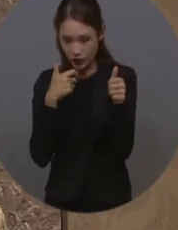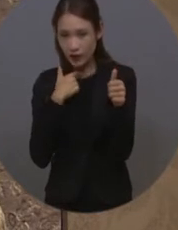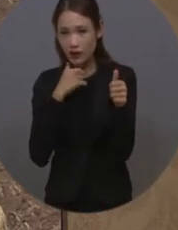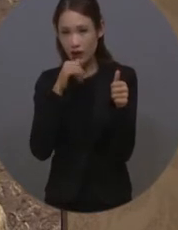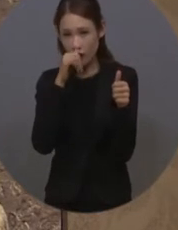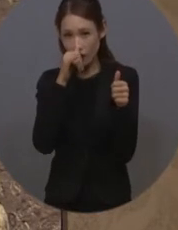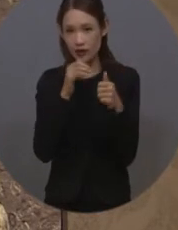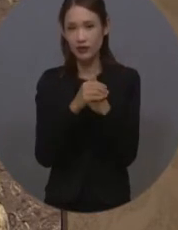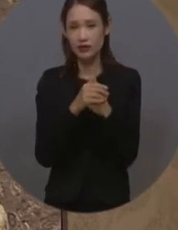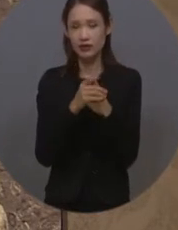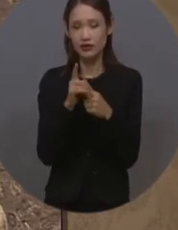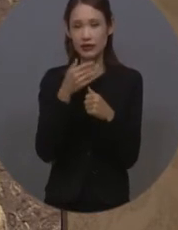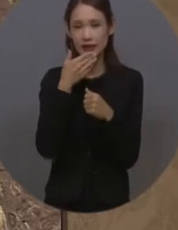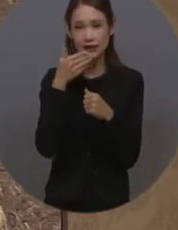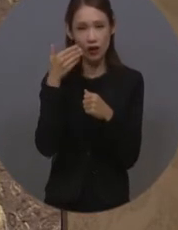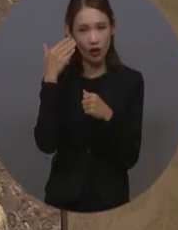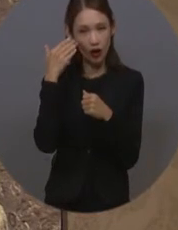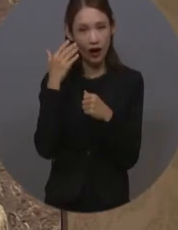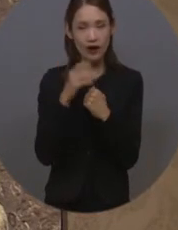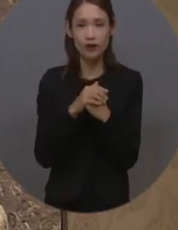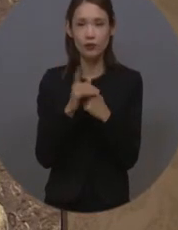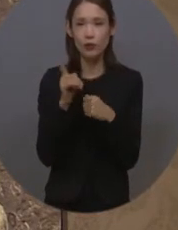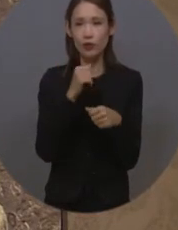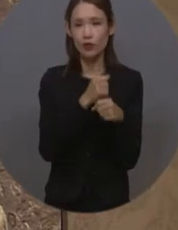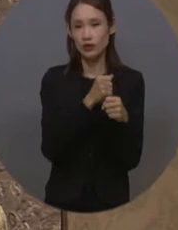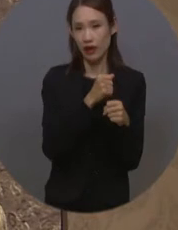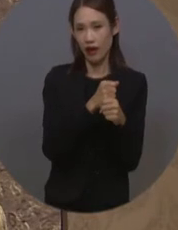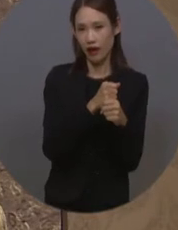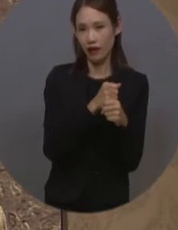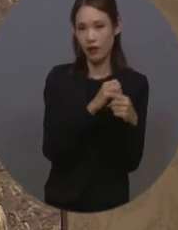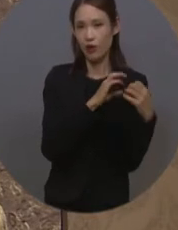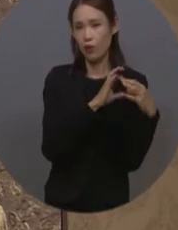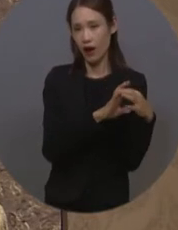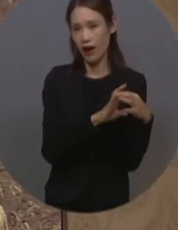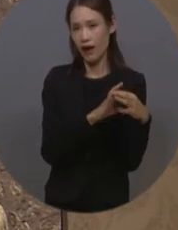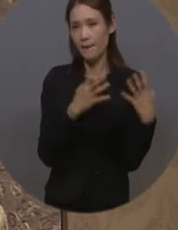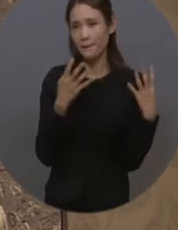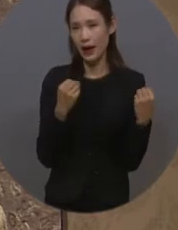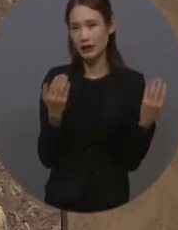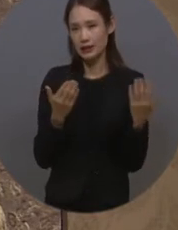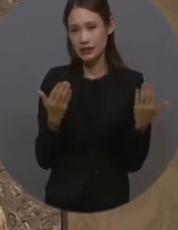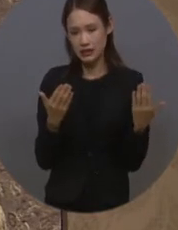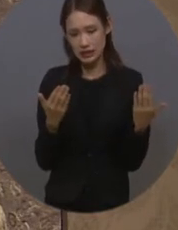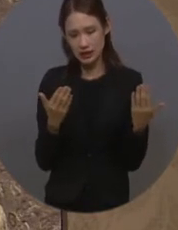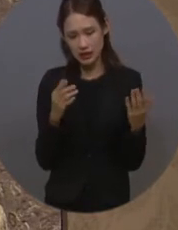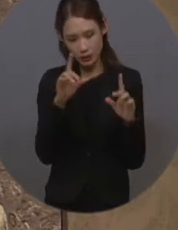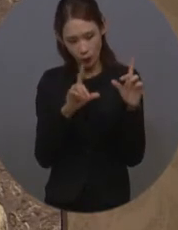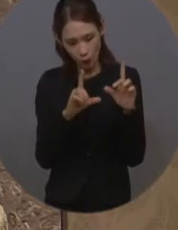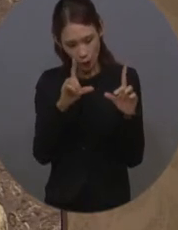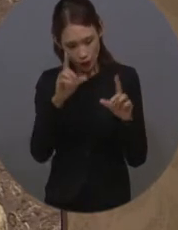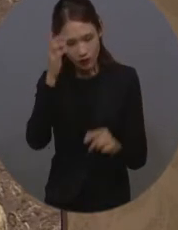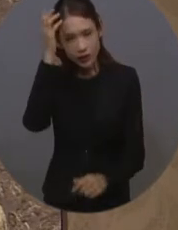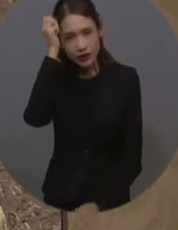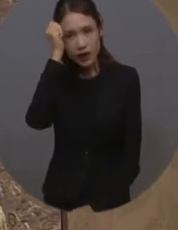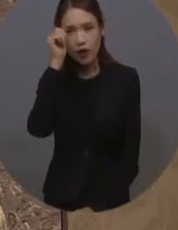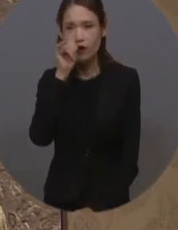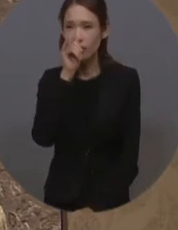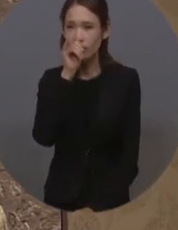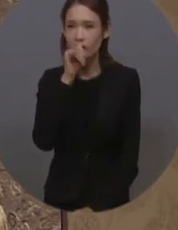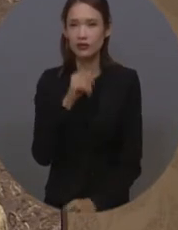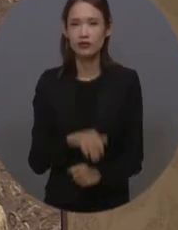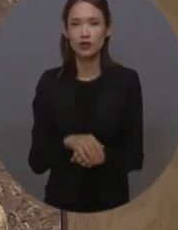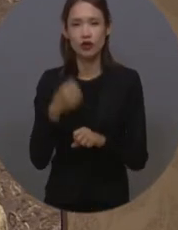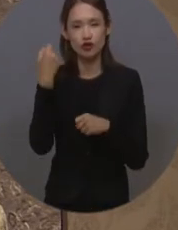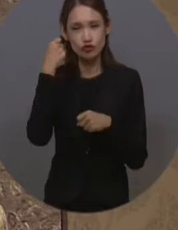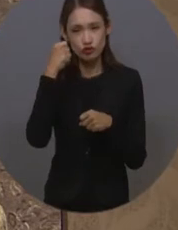그때 청각장애인들이 생산 쪽에서 많은 분들이 일하는 모습을 기억하고 있었거든요. 예. 그래서 구두